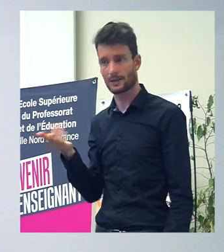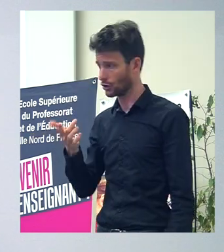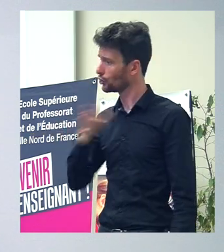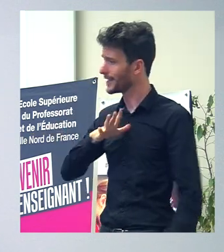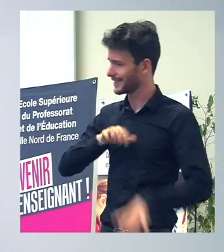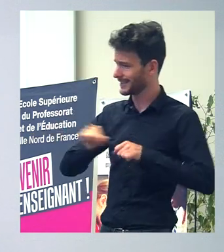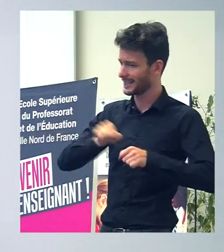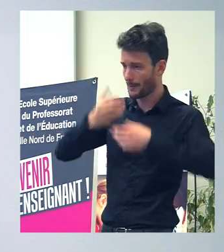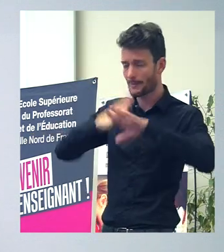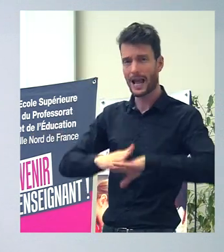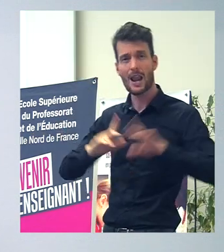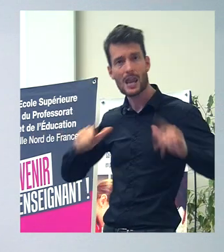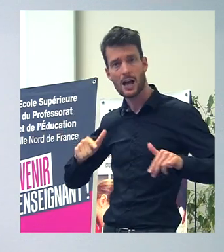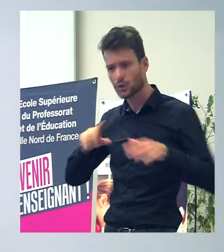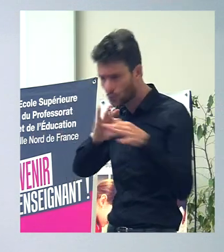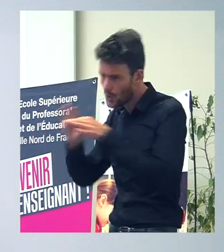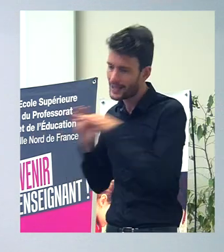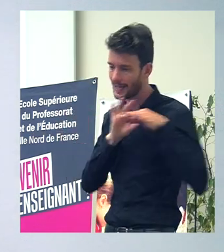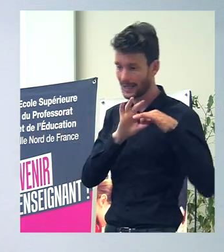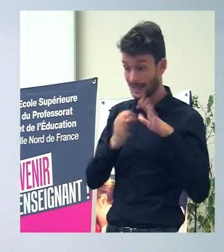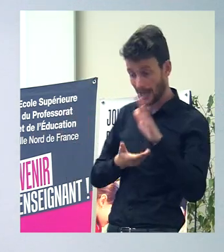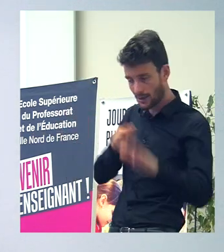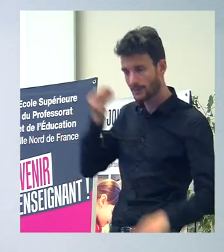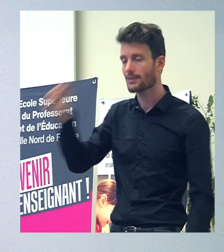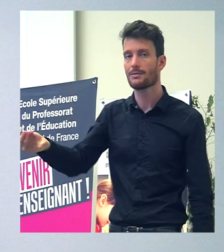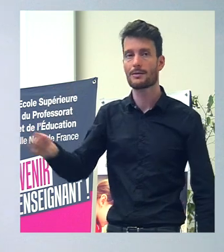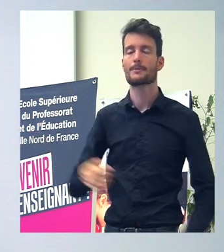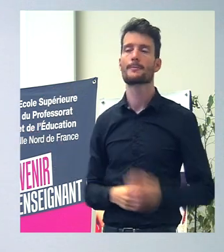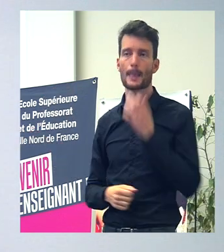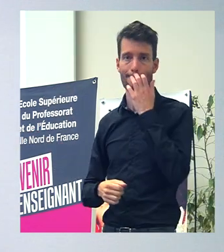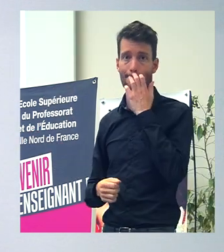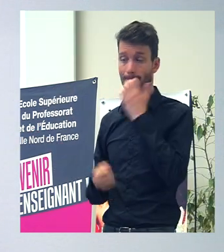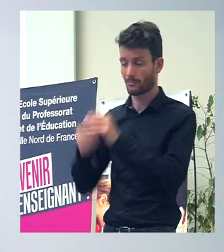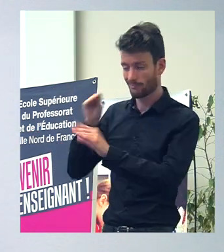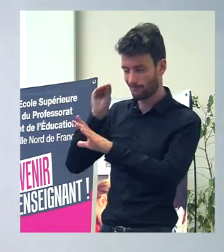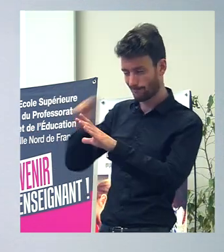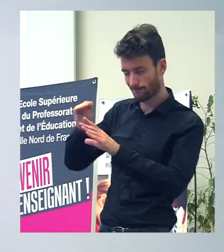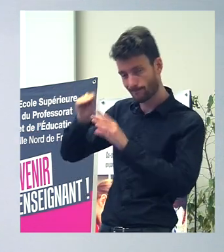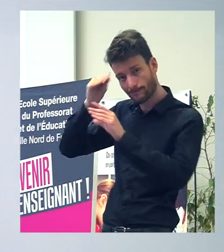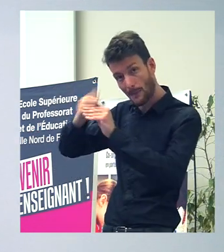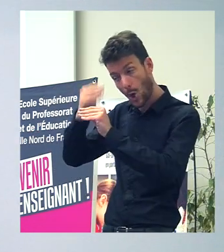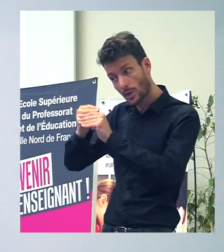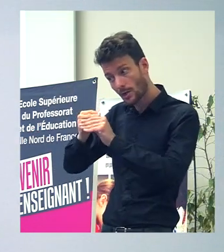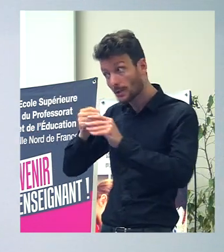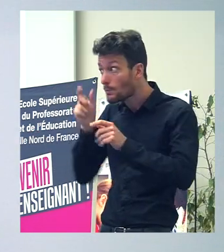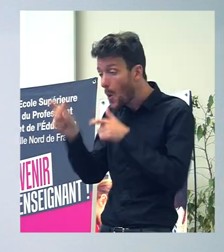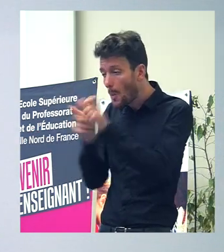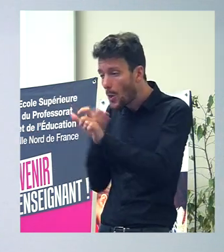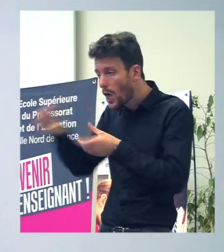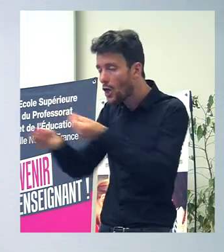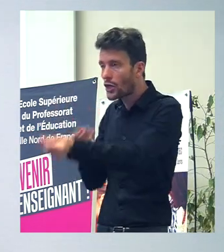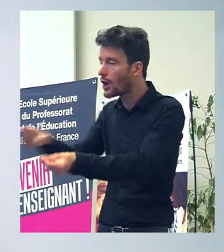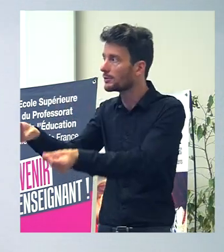système de solidarité. Et donc, c'est important de leur apprendre ça, de mettre des mots là. Mais